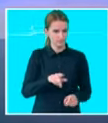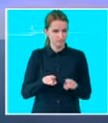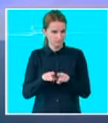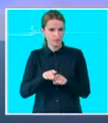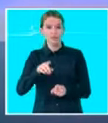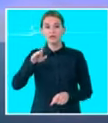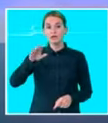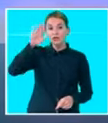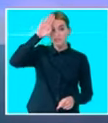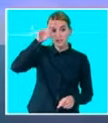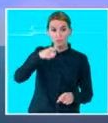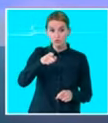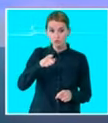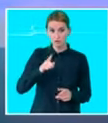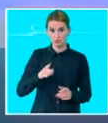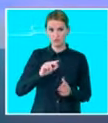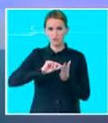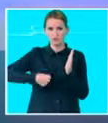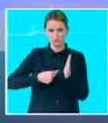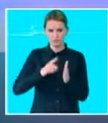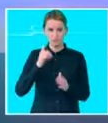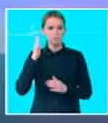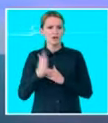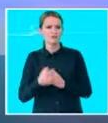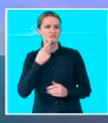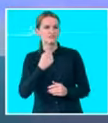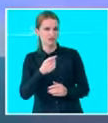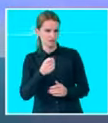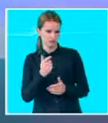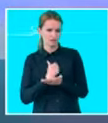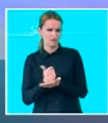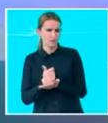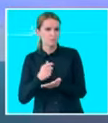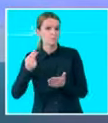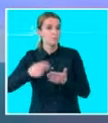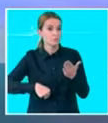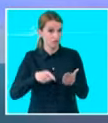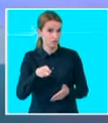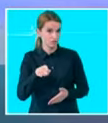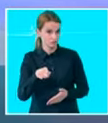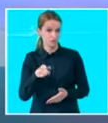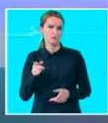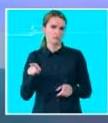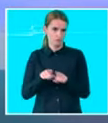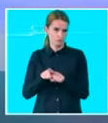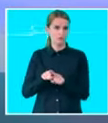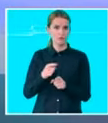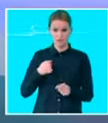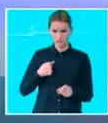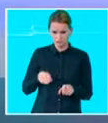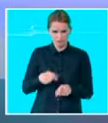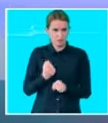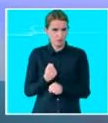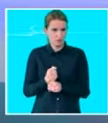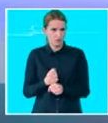аз, ако съм на тази позиция, бих работила много повече за това хората лично да се познават. Страхът идва от непознаването.